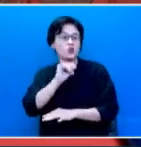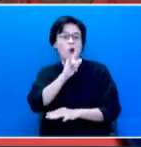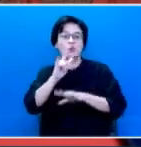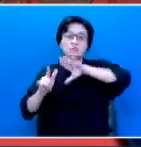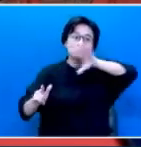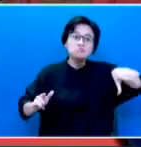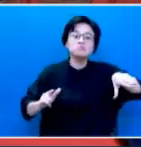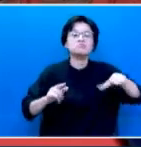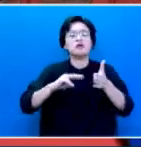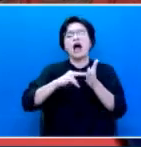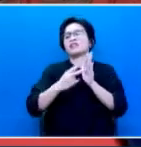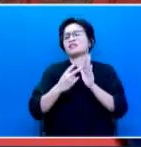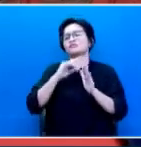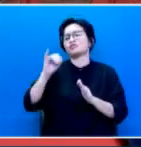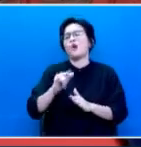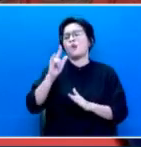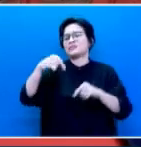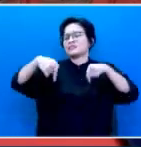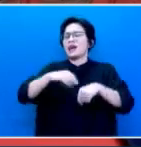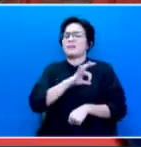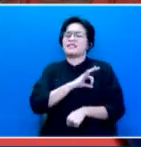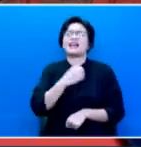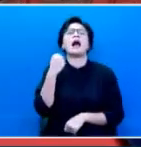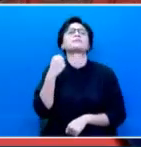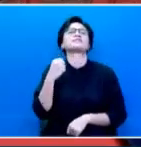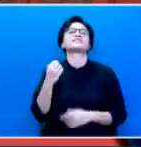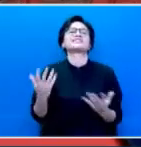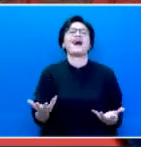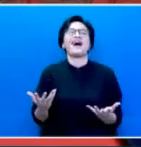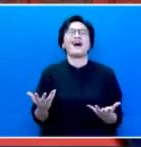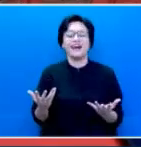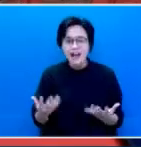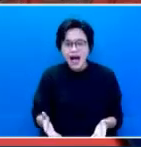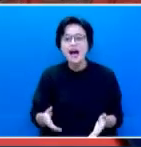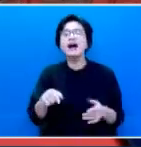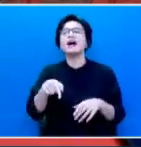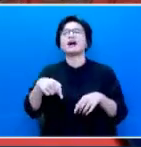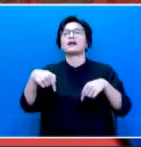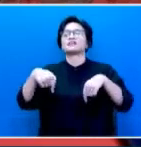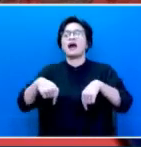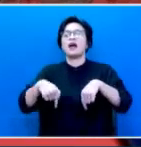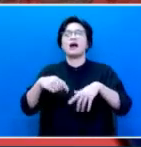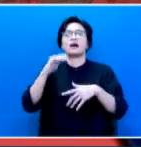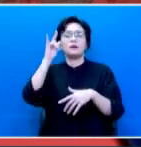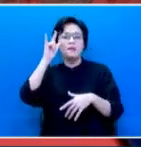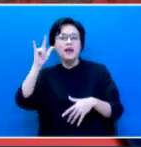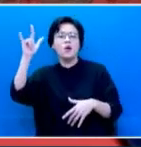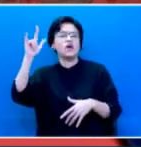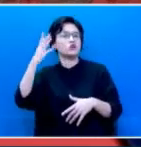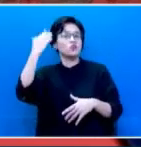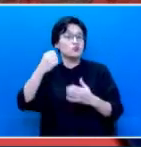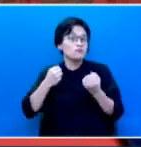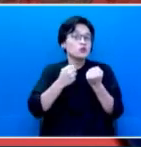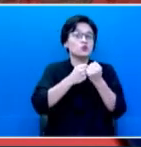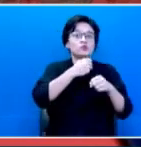kan jadi kalau lalu kemudian eh PDIP memberi karpet merah untuk Gibran sama untuk Bobi